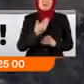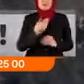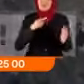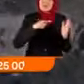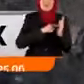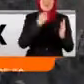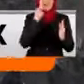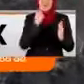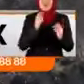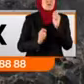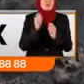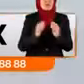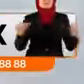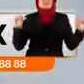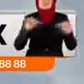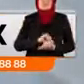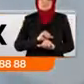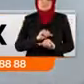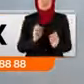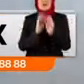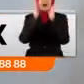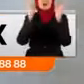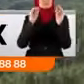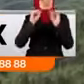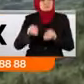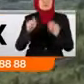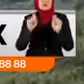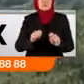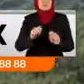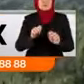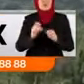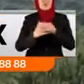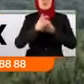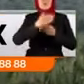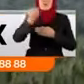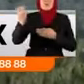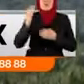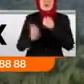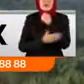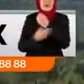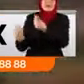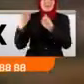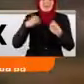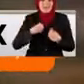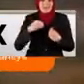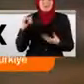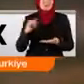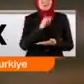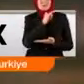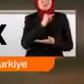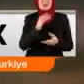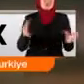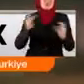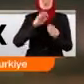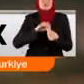ağaçlandırılacak da altını çizdi diğer ülkelerden gelen destekle yangın söndürme seferberliği ne katılan uçak sayısının 13a